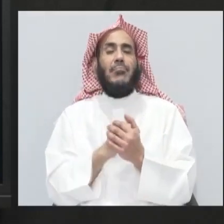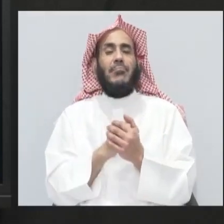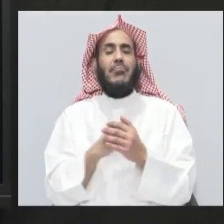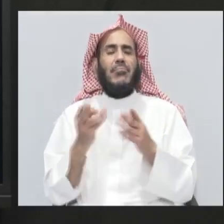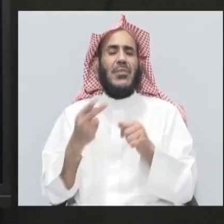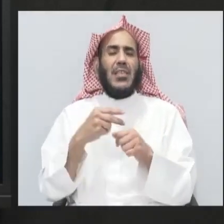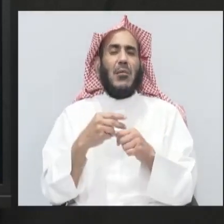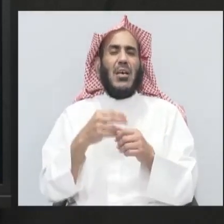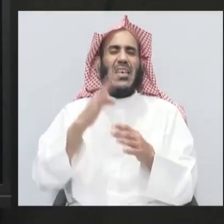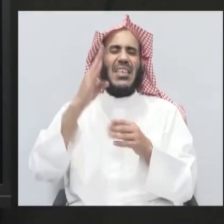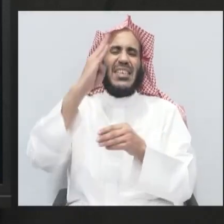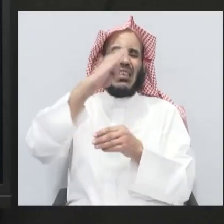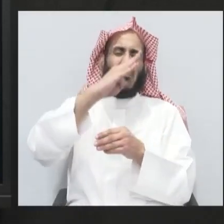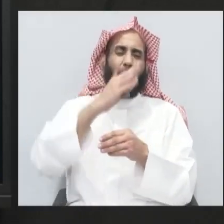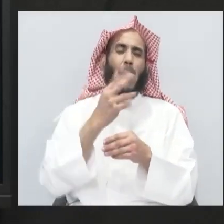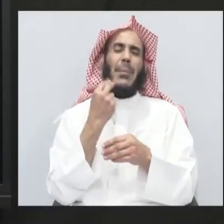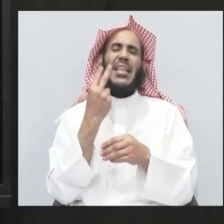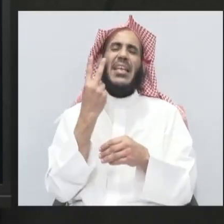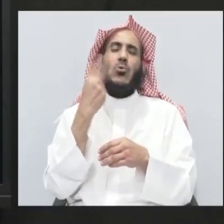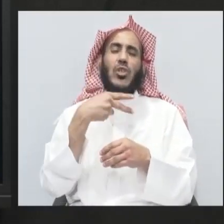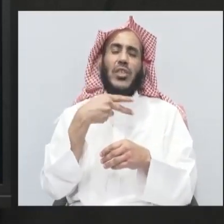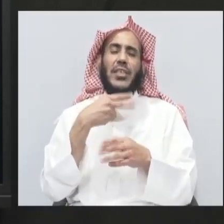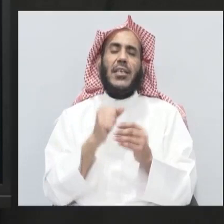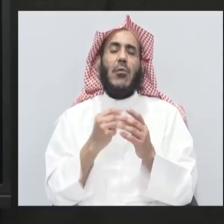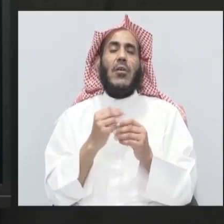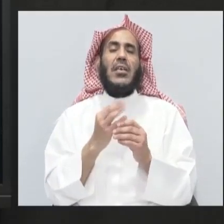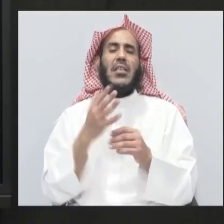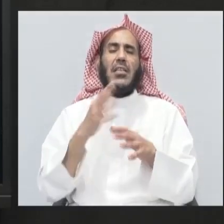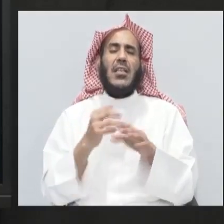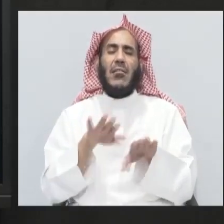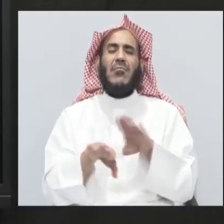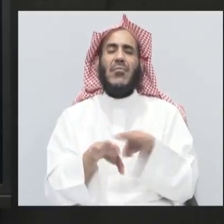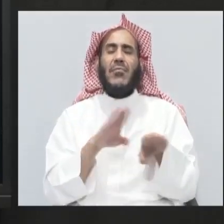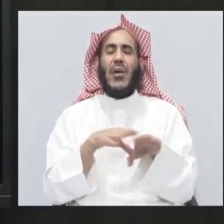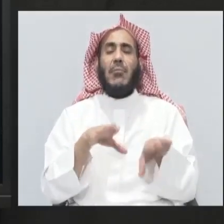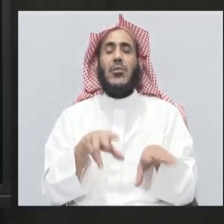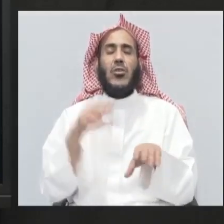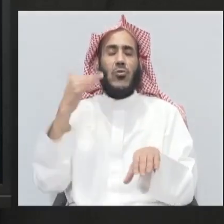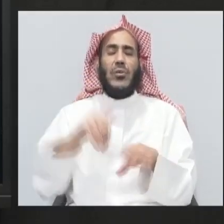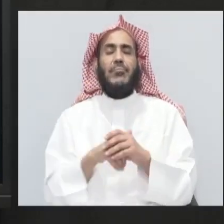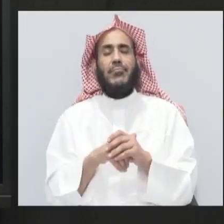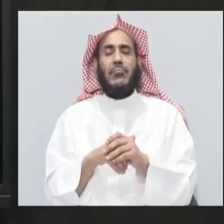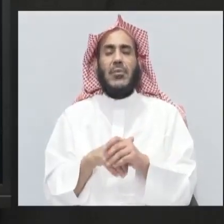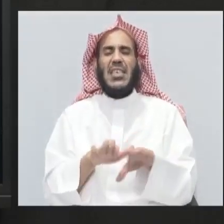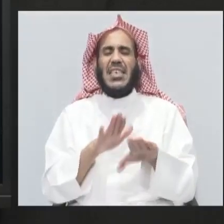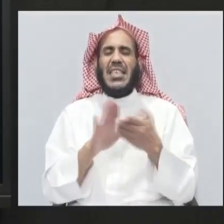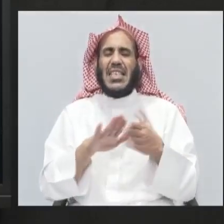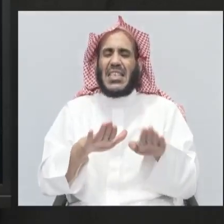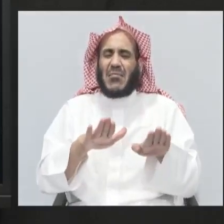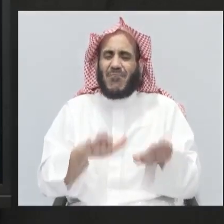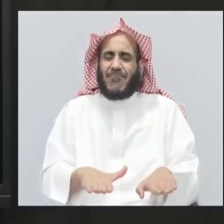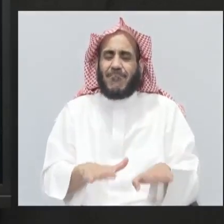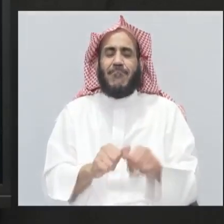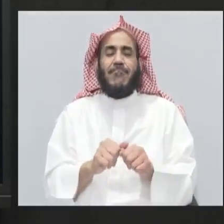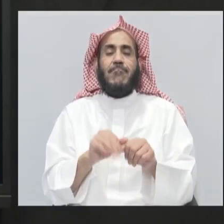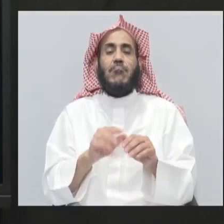عندما ارتخى اصبح 220 الفرق هذا اين ذهب ذهب في دعامه الطفله او في قدمي الطفله عندما ضغطت على الارض بقوه